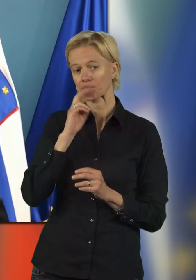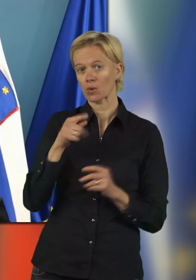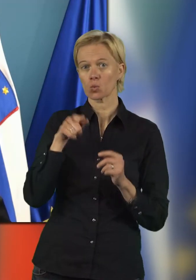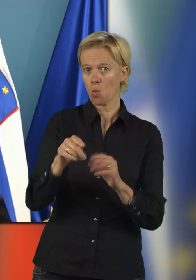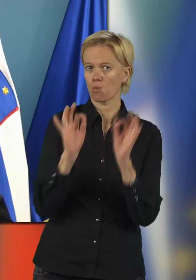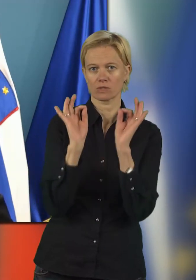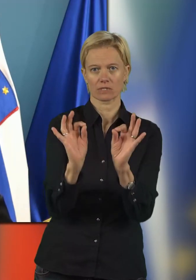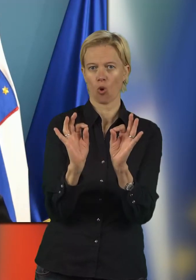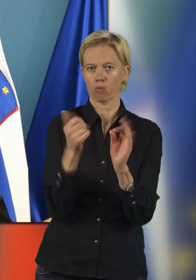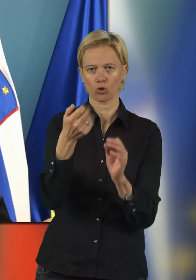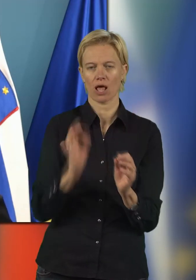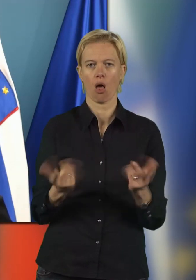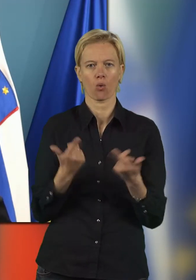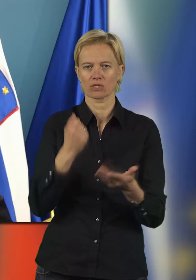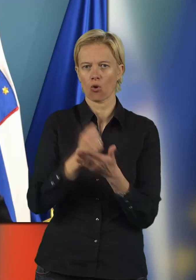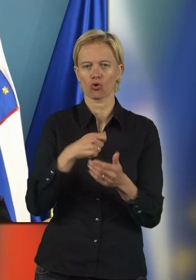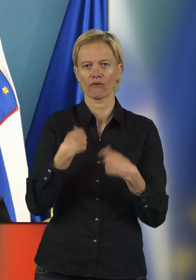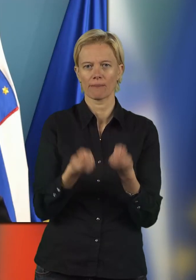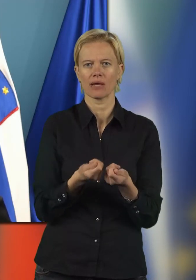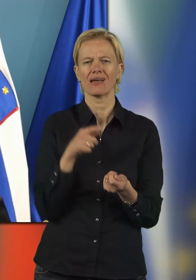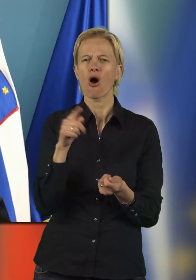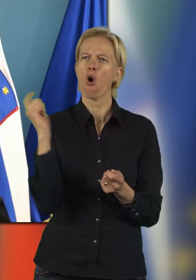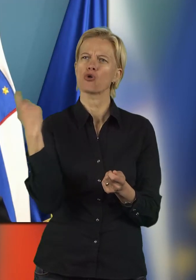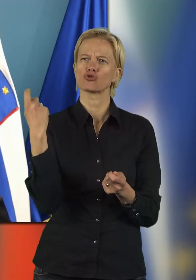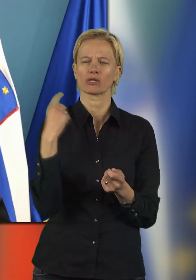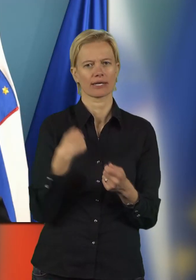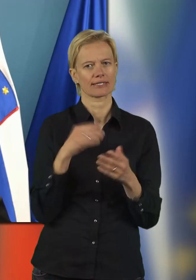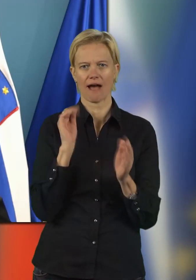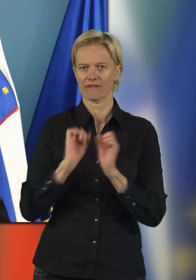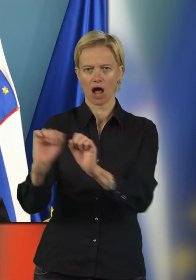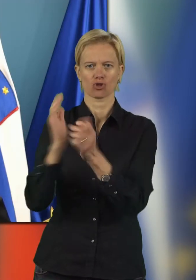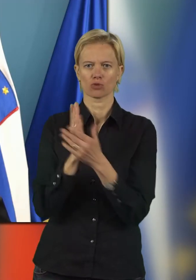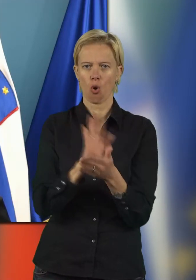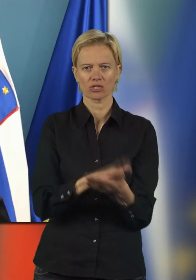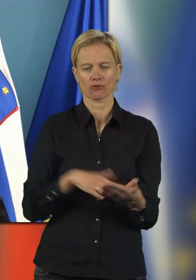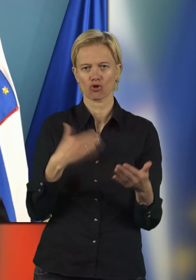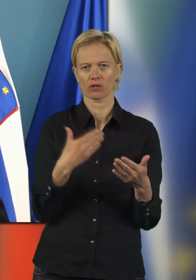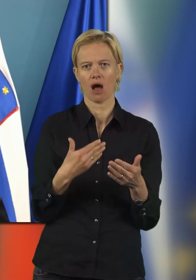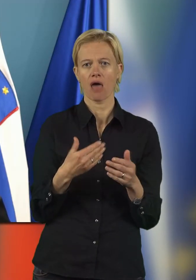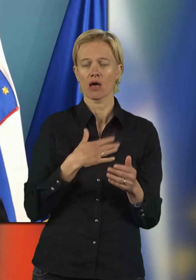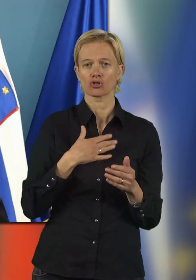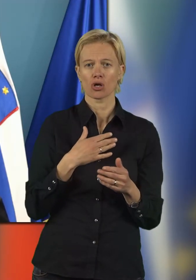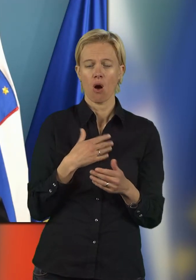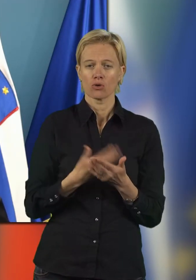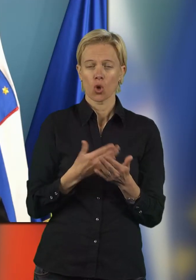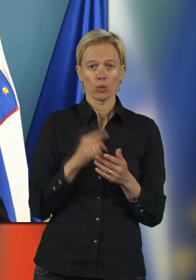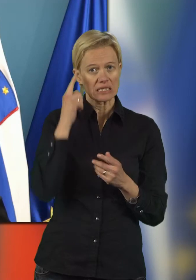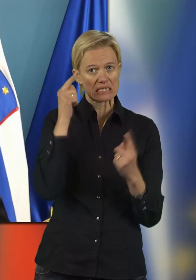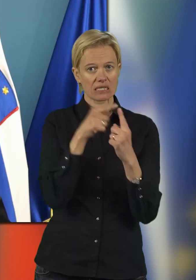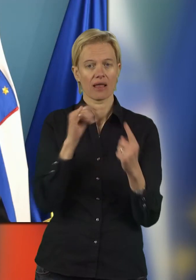najboljša? To absolutno lahko zagotovim, ne, in te očitke zavračam že od vsega